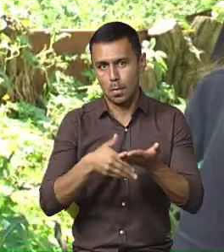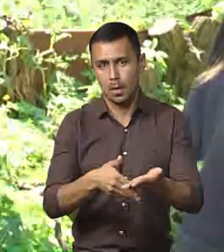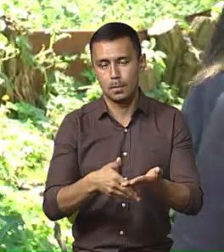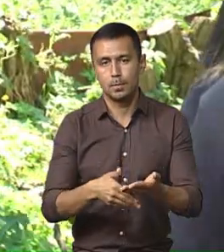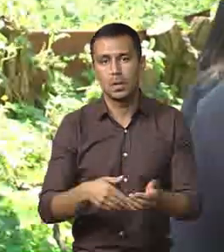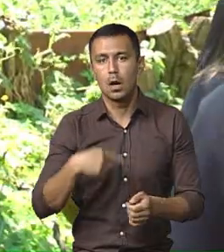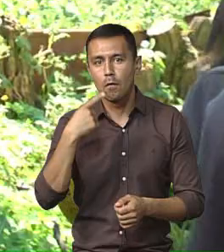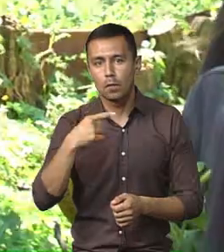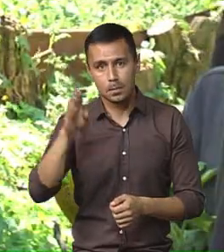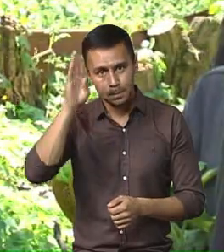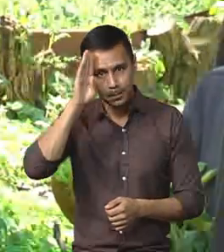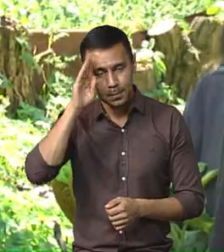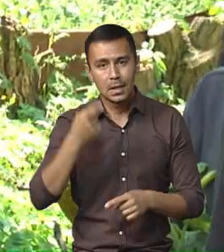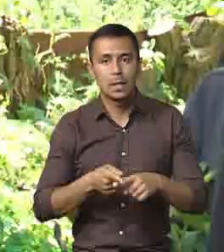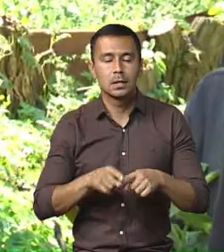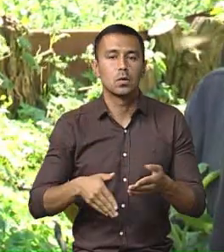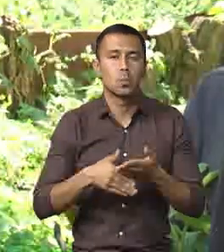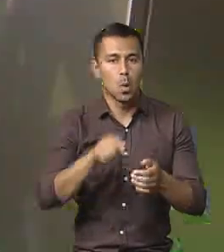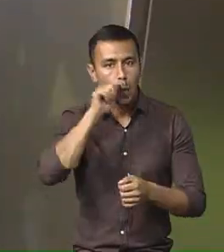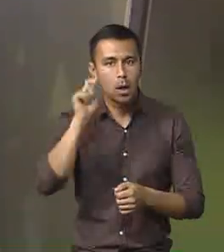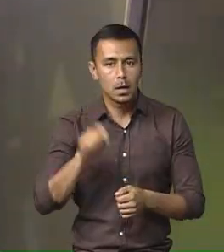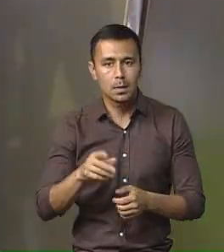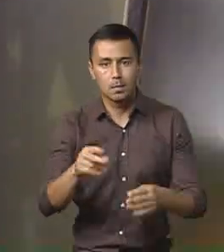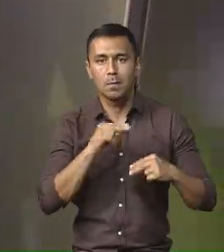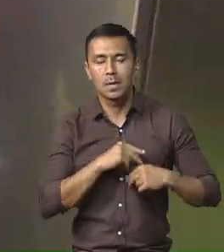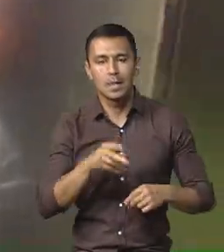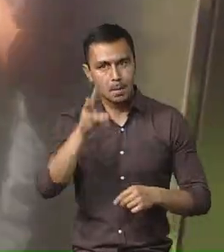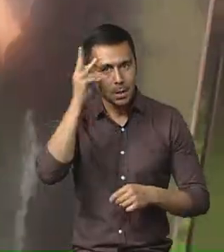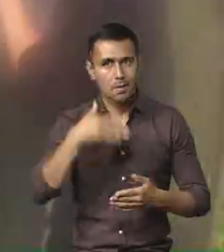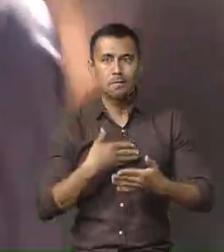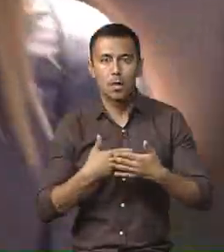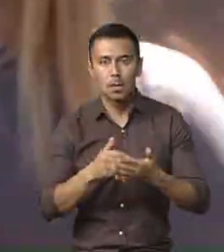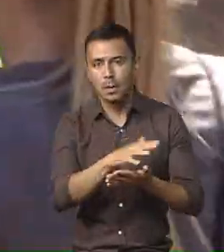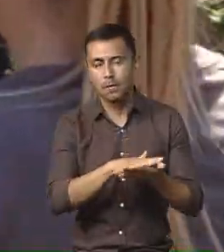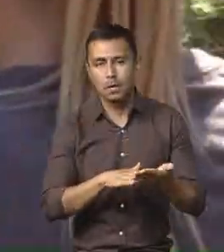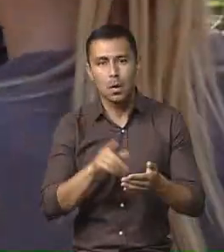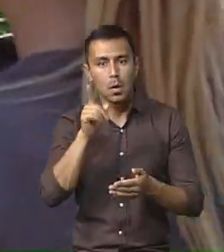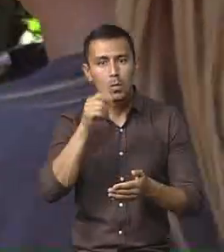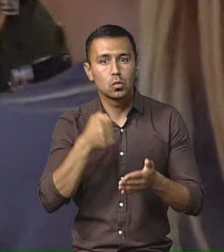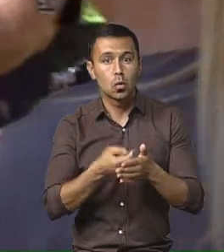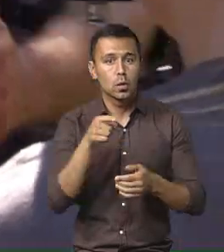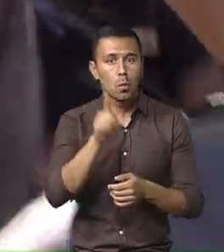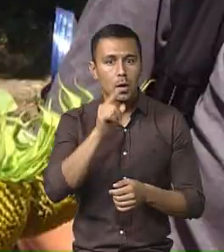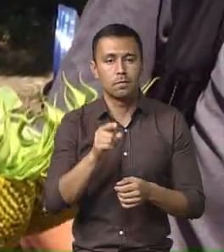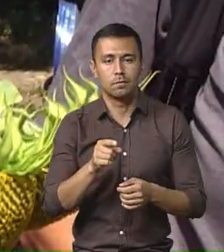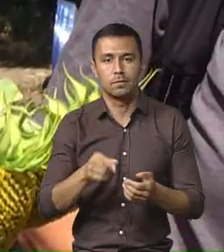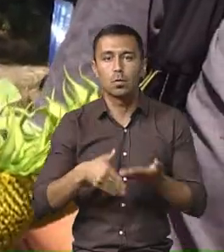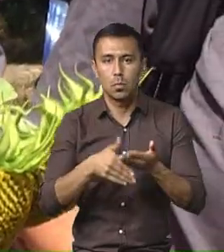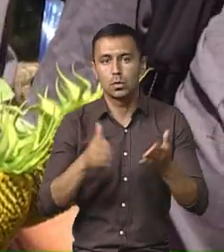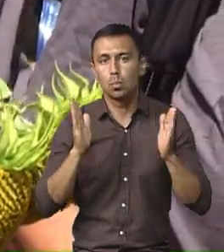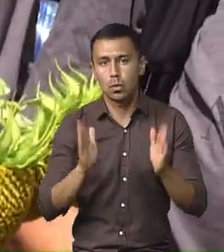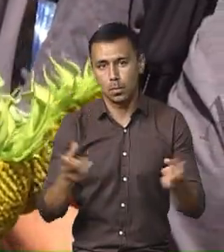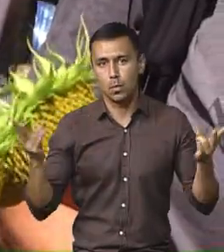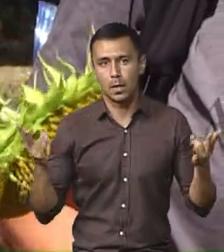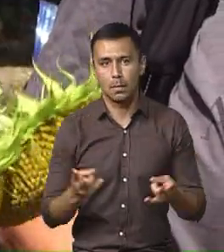За словами Ріса Робертса, ця допомога українцям та співпраця з хмельницькими волонтерами триватиме доти, доки у благодійності буде потреба.